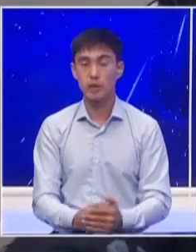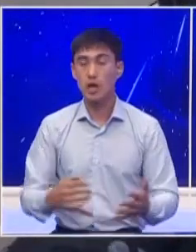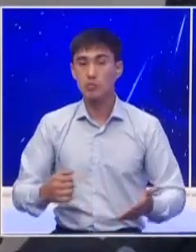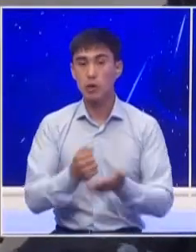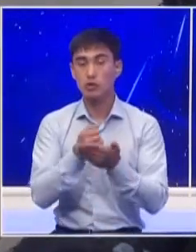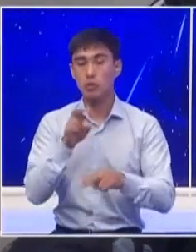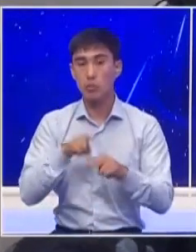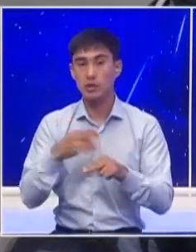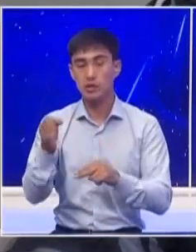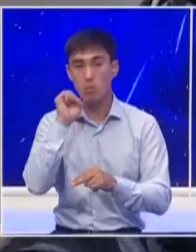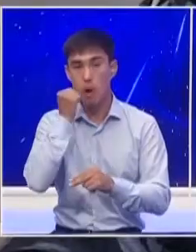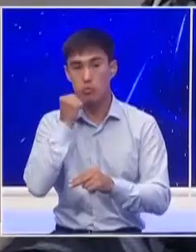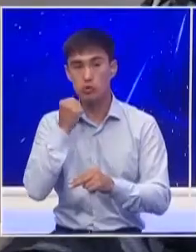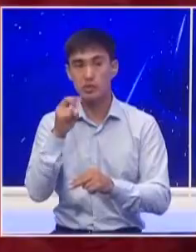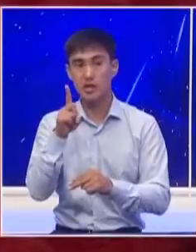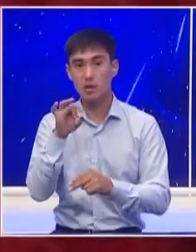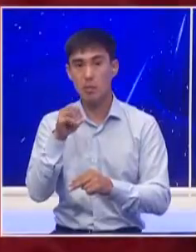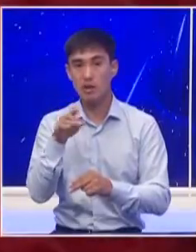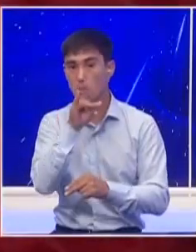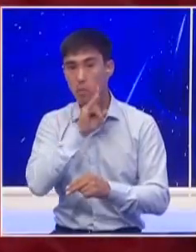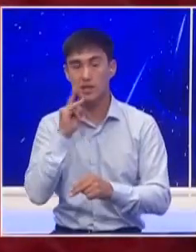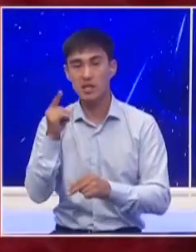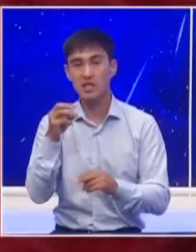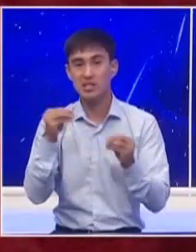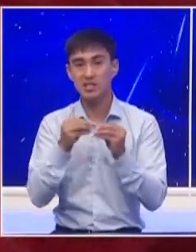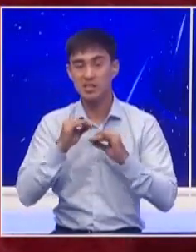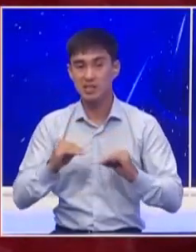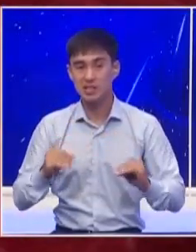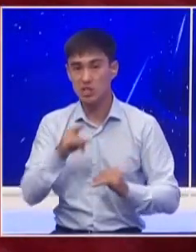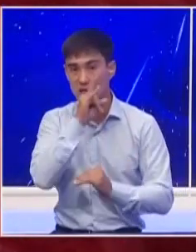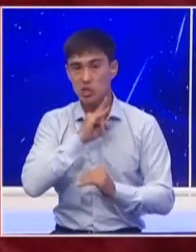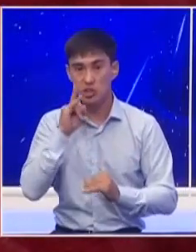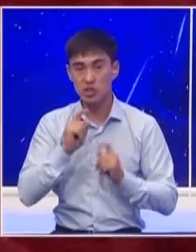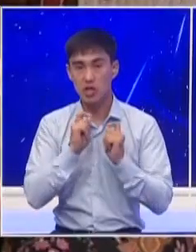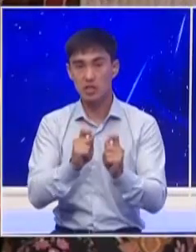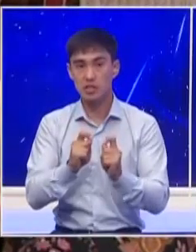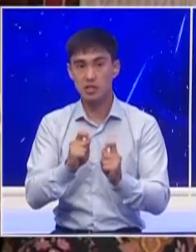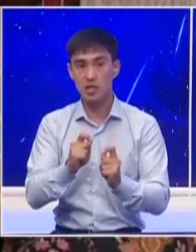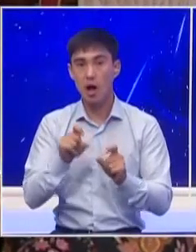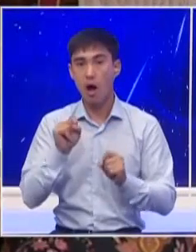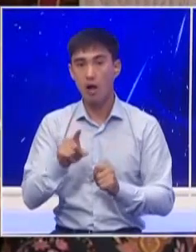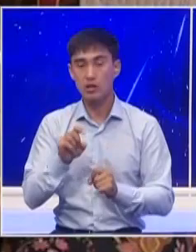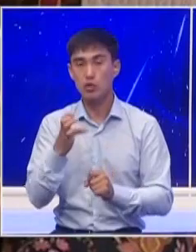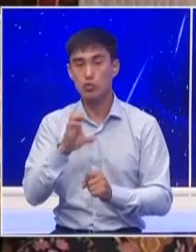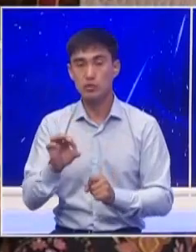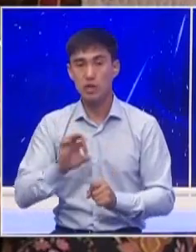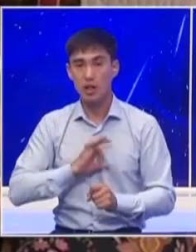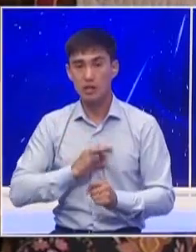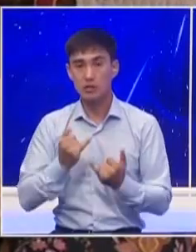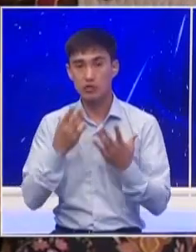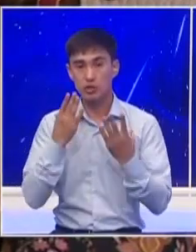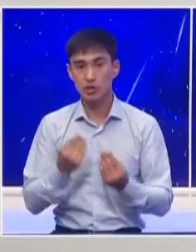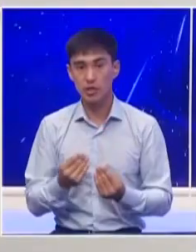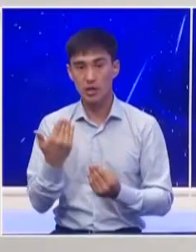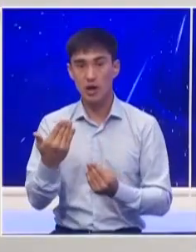Спасенная полицейскими бабушка Занипа является матерью 10 детей. Женщина награждена подвесками Алтын и Кумыс Алка. На сегодняшний